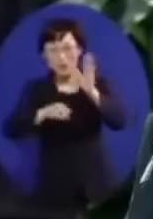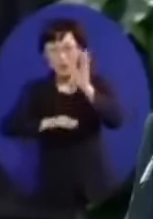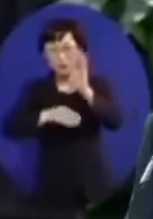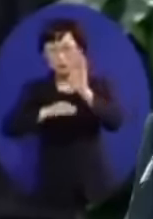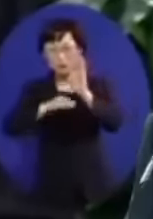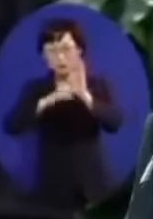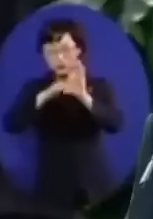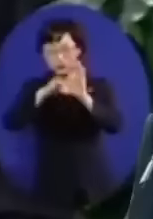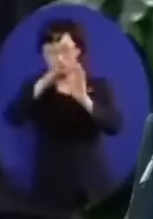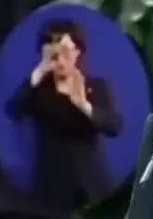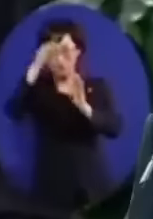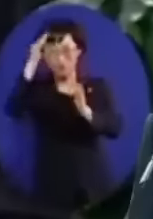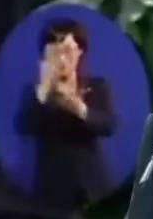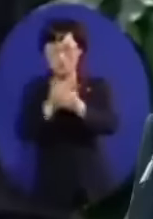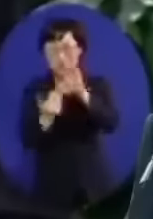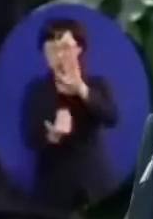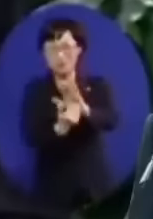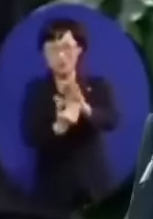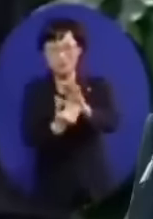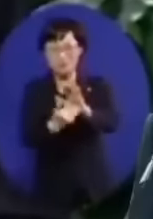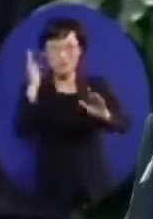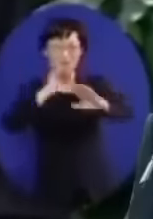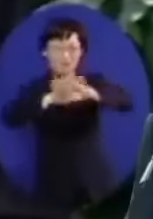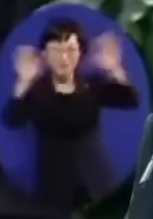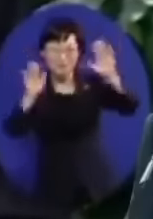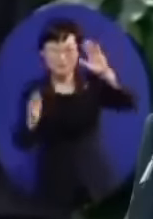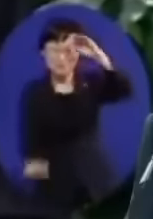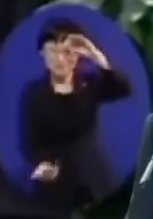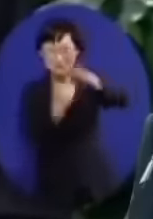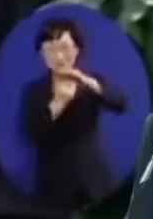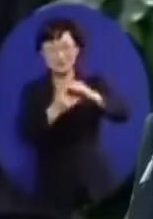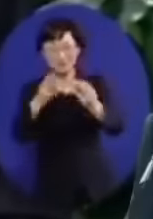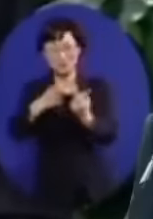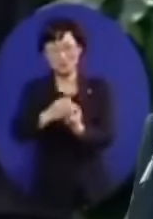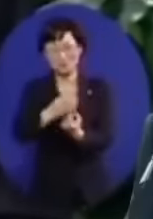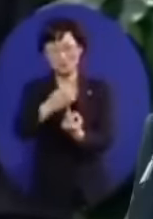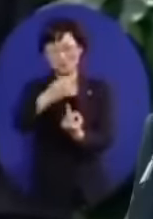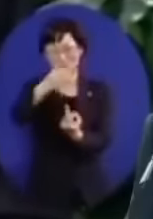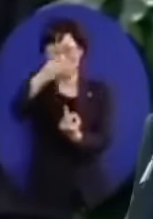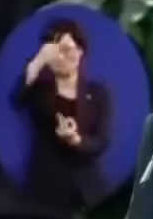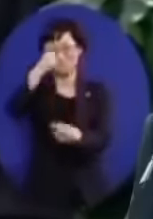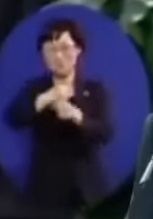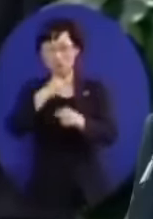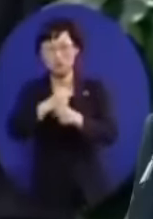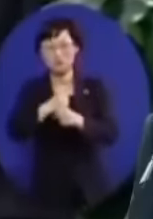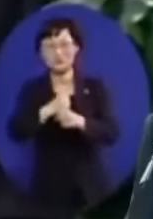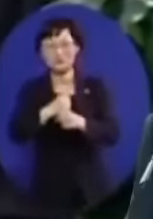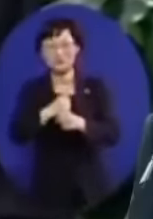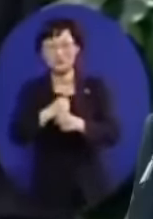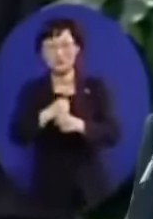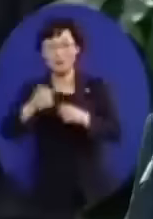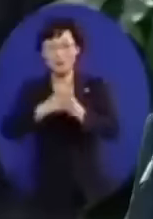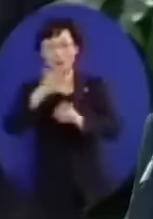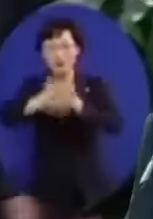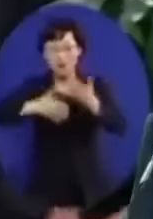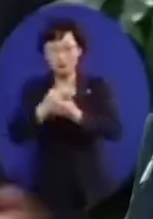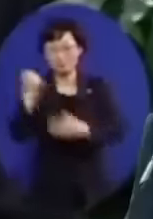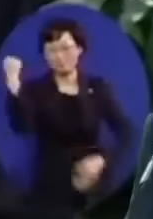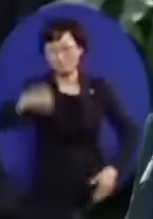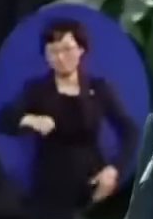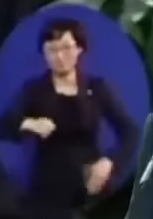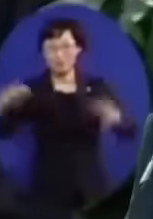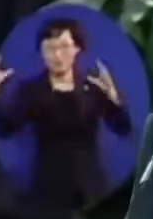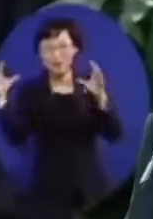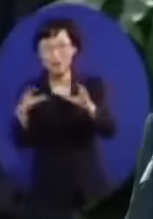차올라오지 못하게 하늘 끝까지 탑을 쌓자. 그래서 하나님을 거기 가고 다 모여서